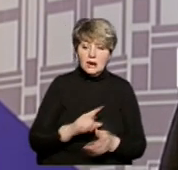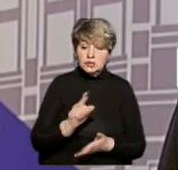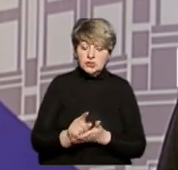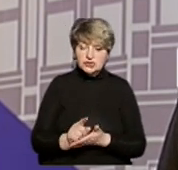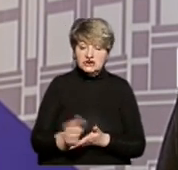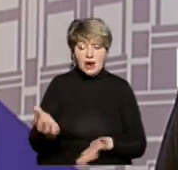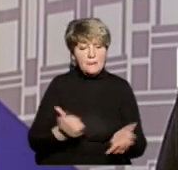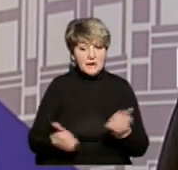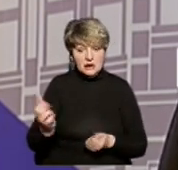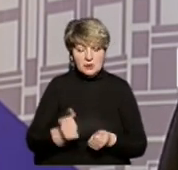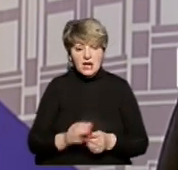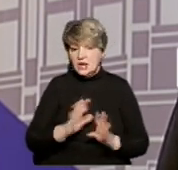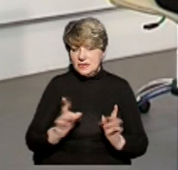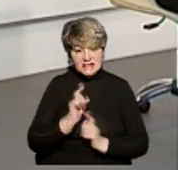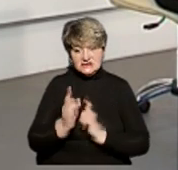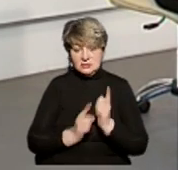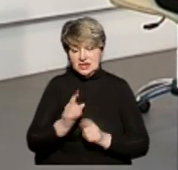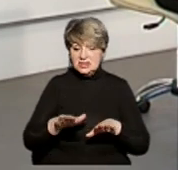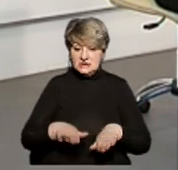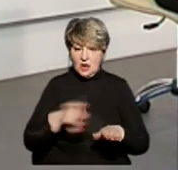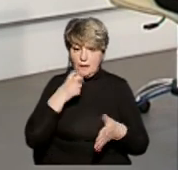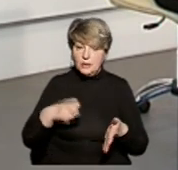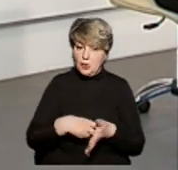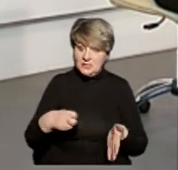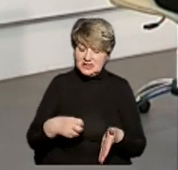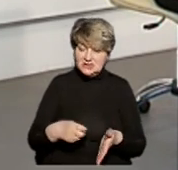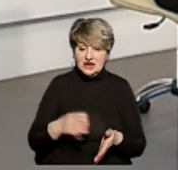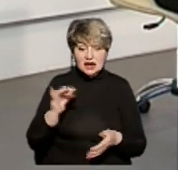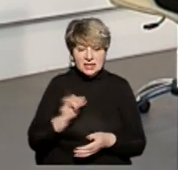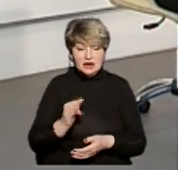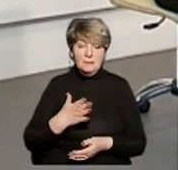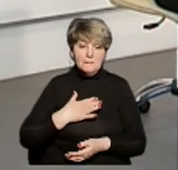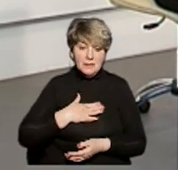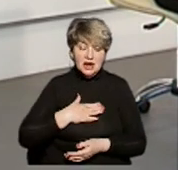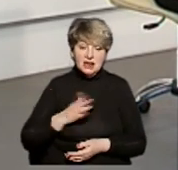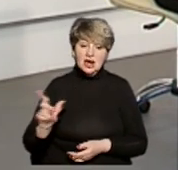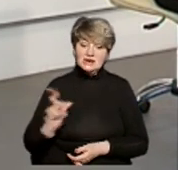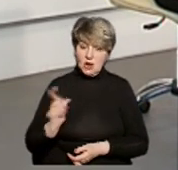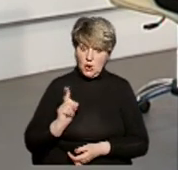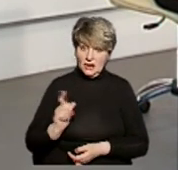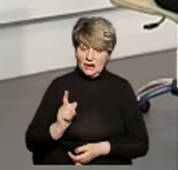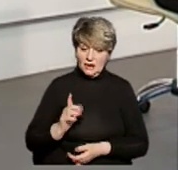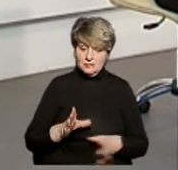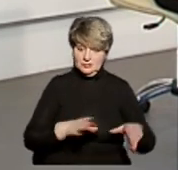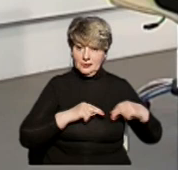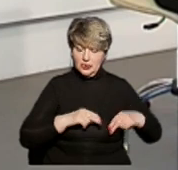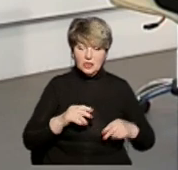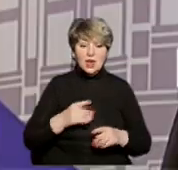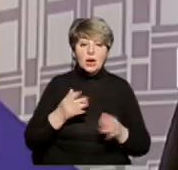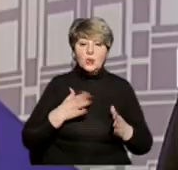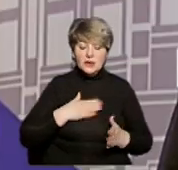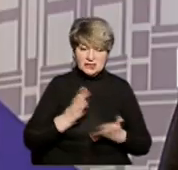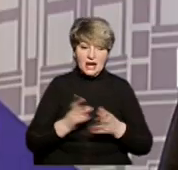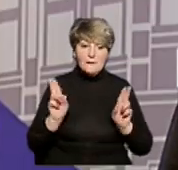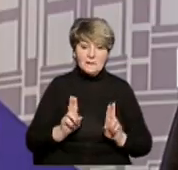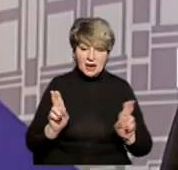і принцип прописки, і інше. Але в нас з нашими колегами, от пані Ірина не дасть обманути, в нас є